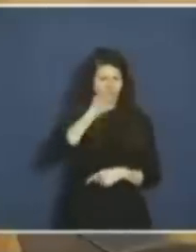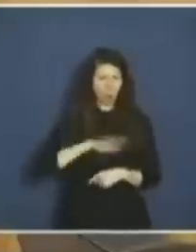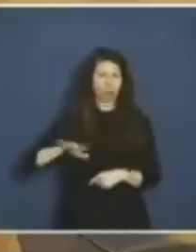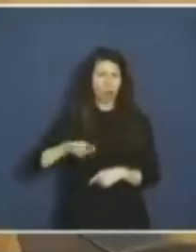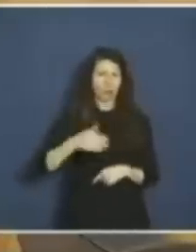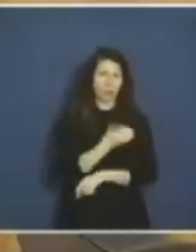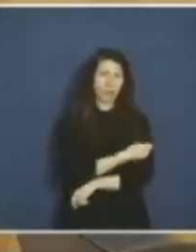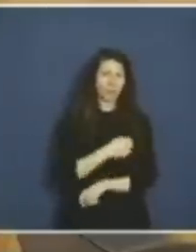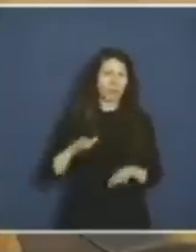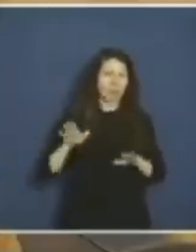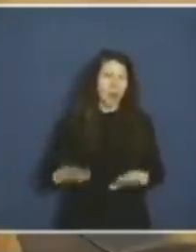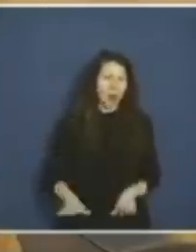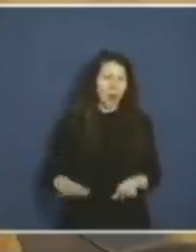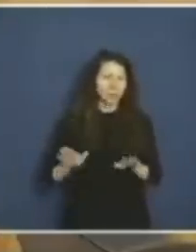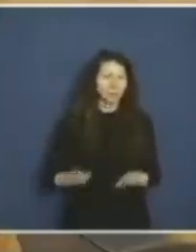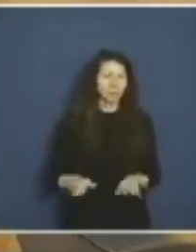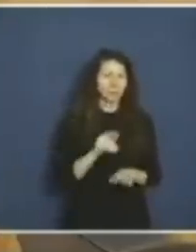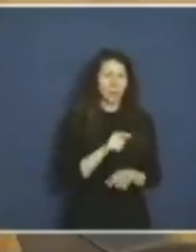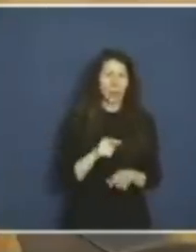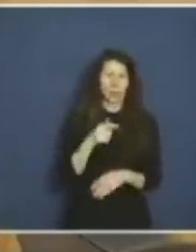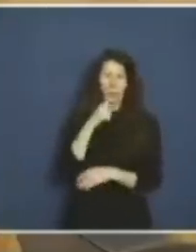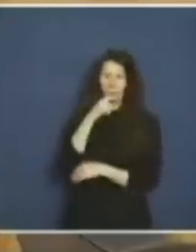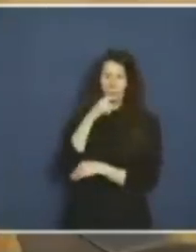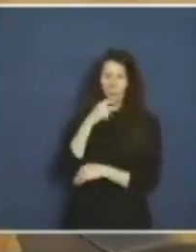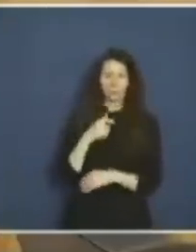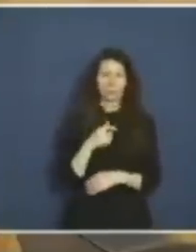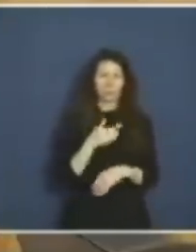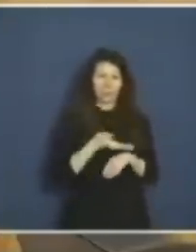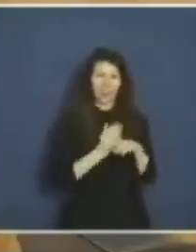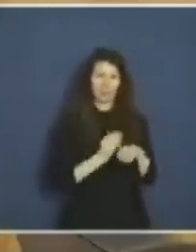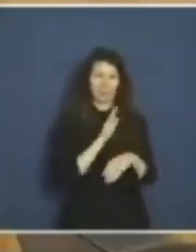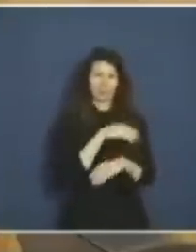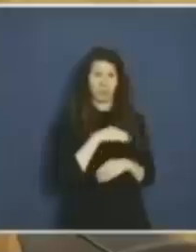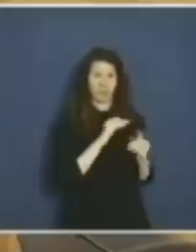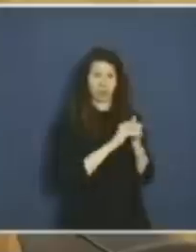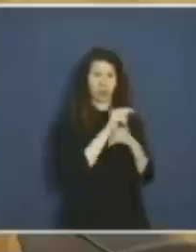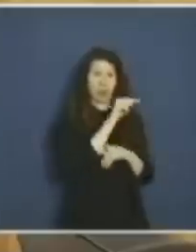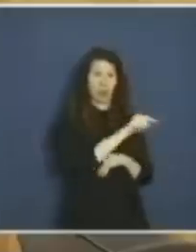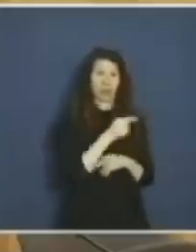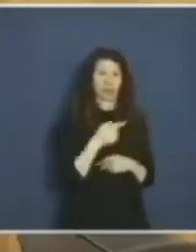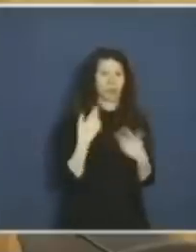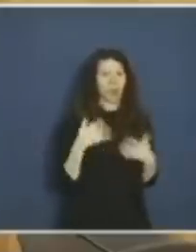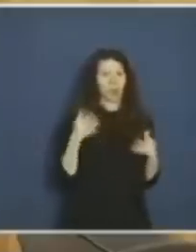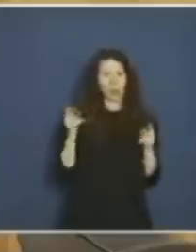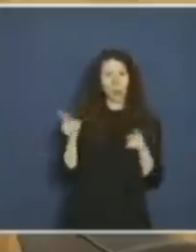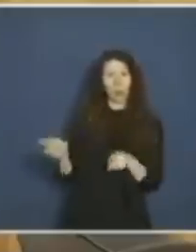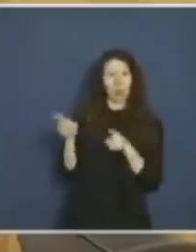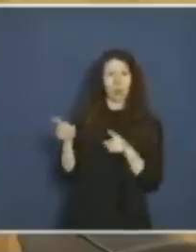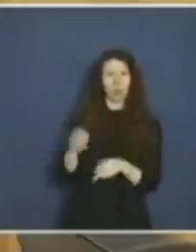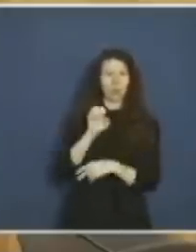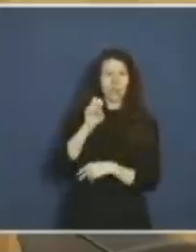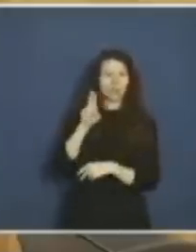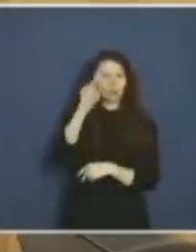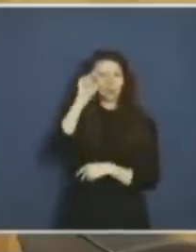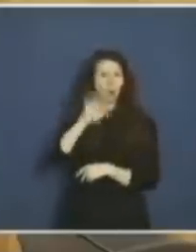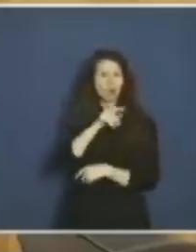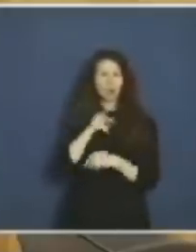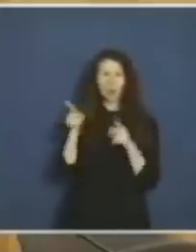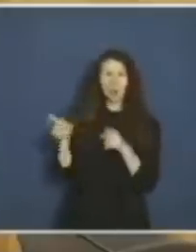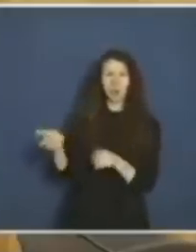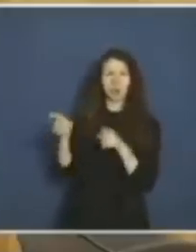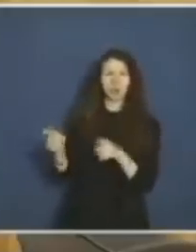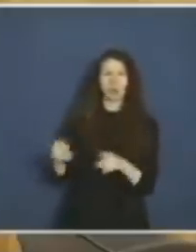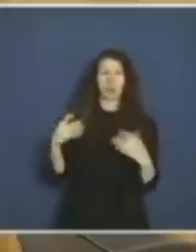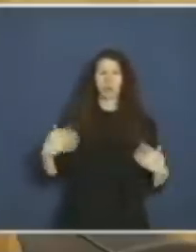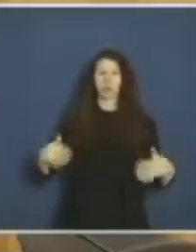klappt. Ich sehe zum Teil hämische Kommentare von meinen Kollegen da Richtung EU und auch Deutschland. Woran liegt es, dass